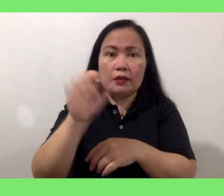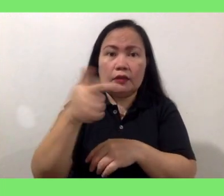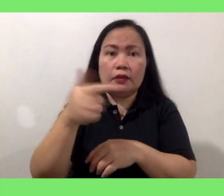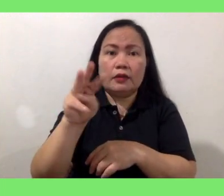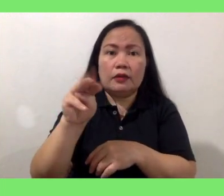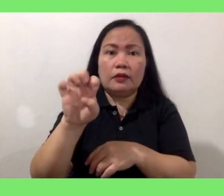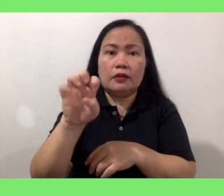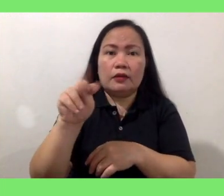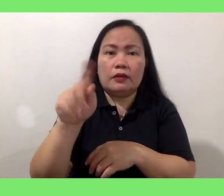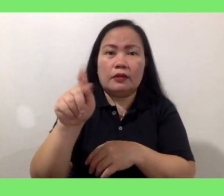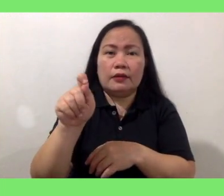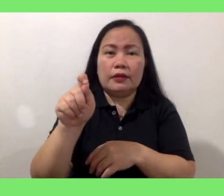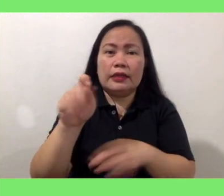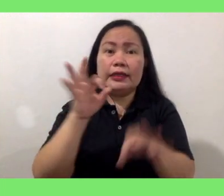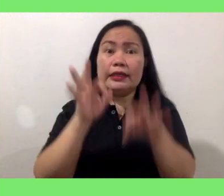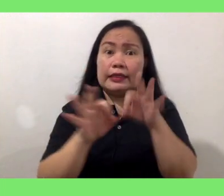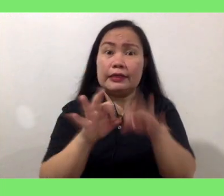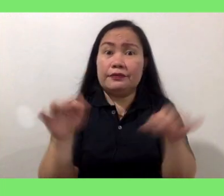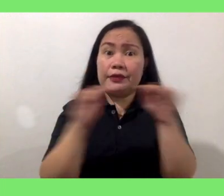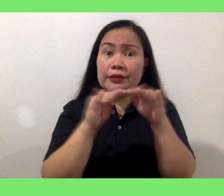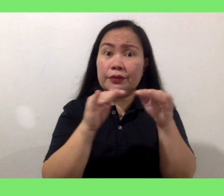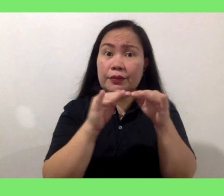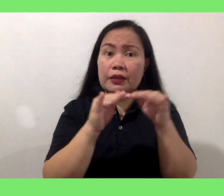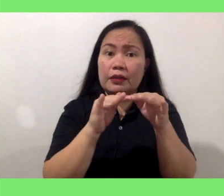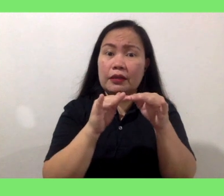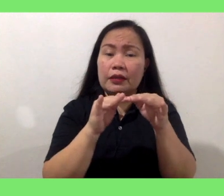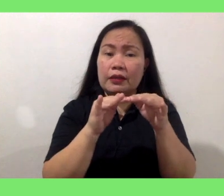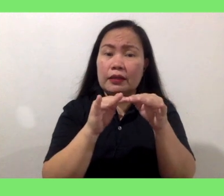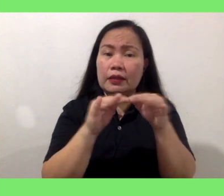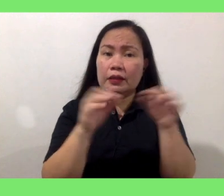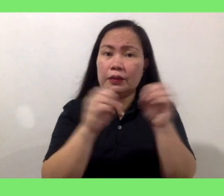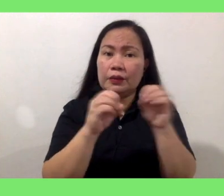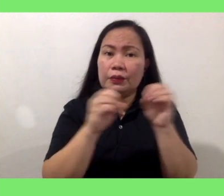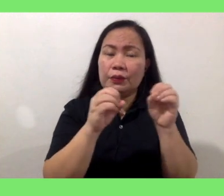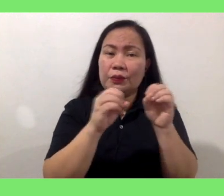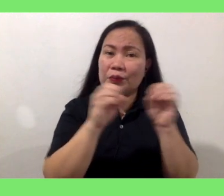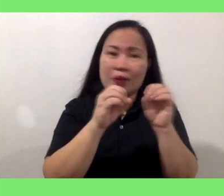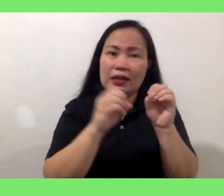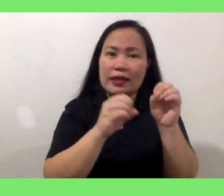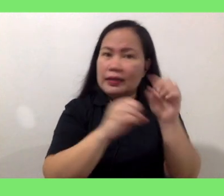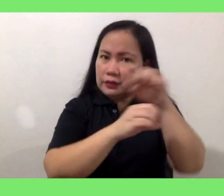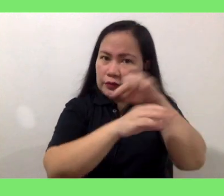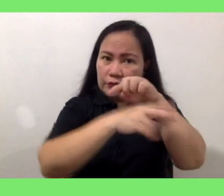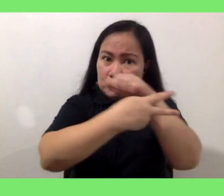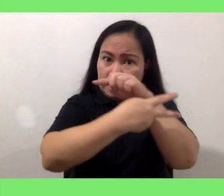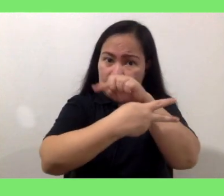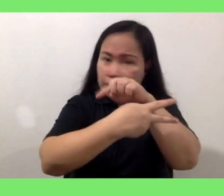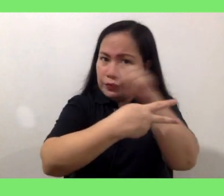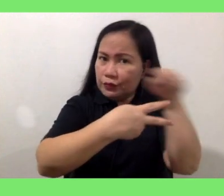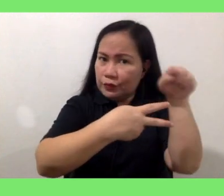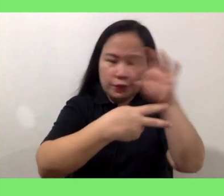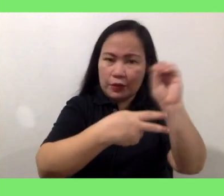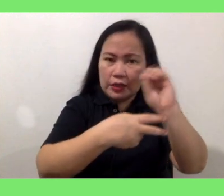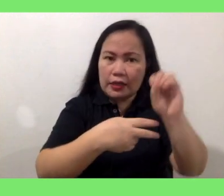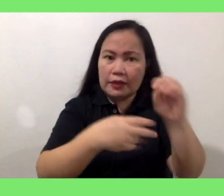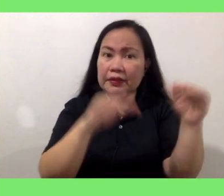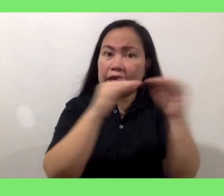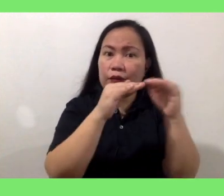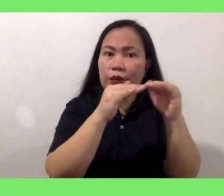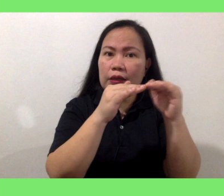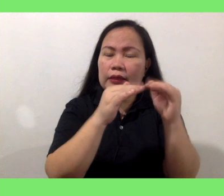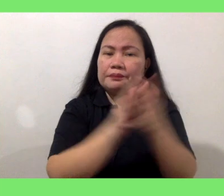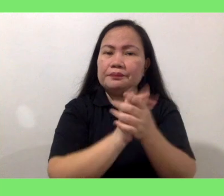nyo, kapag equal sign, wala po yung symbol natin dito sa taas. Kasi nga po, kagaya ng binanggit